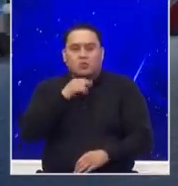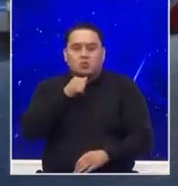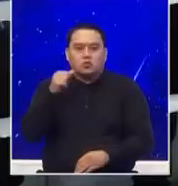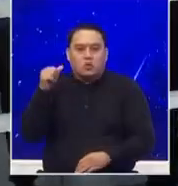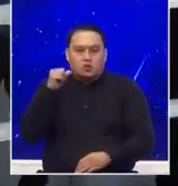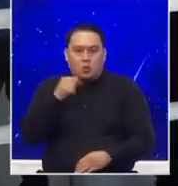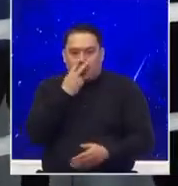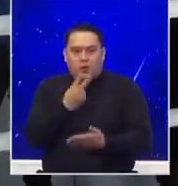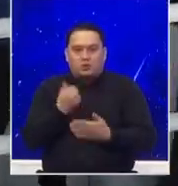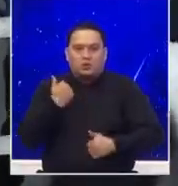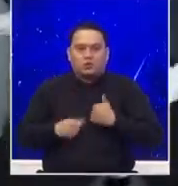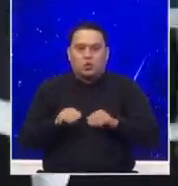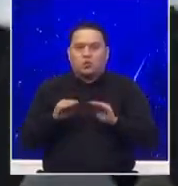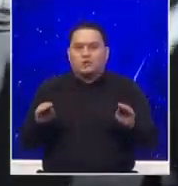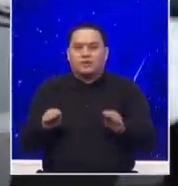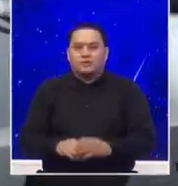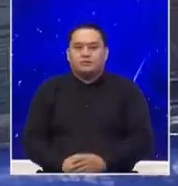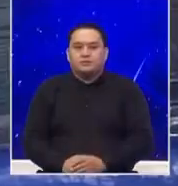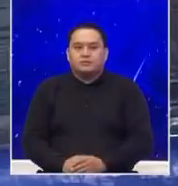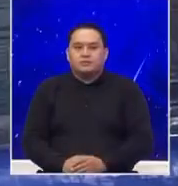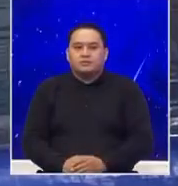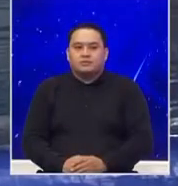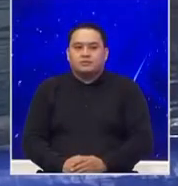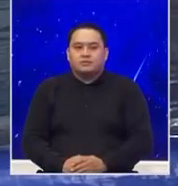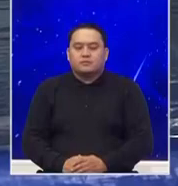лет. Он показал достойный уровень подготовки.